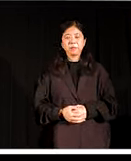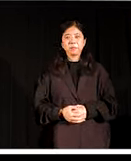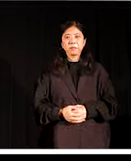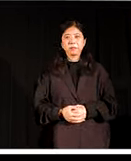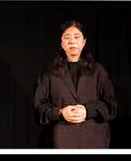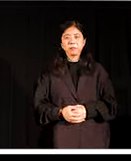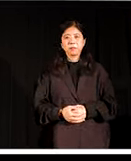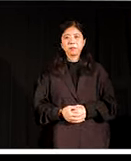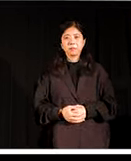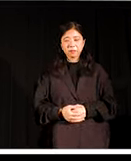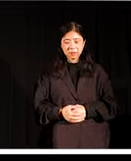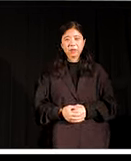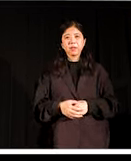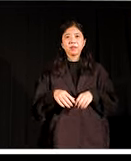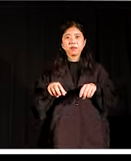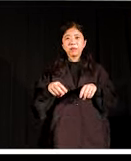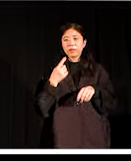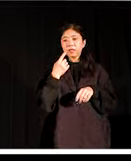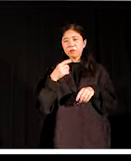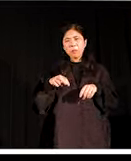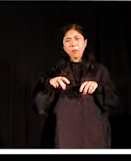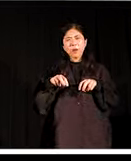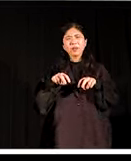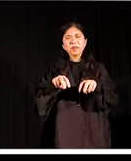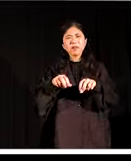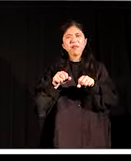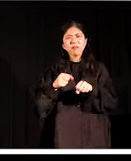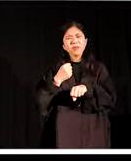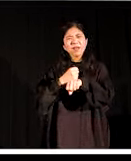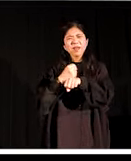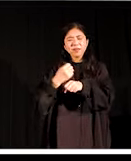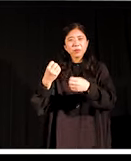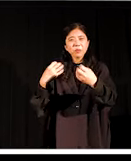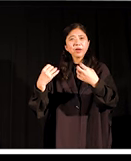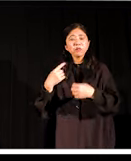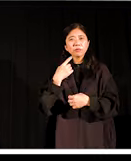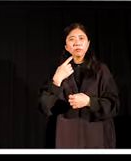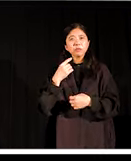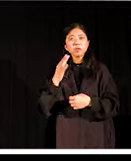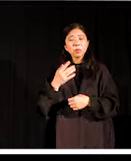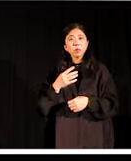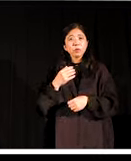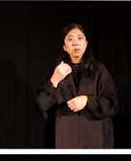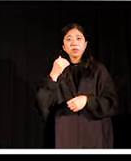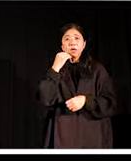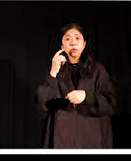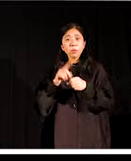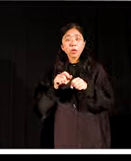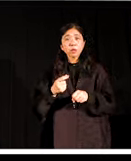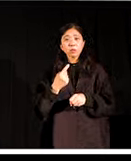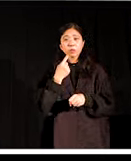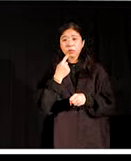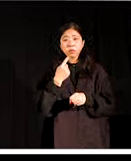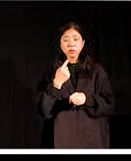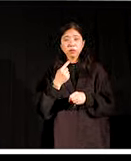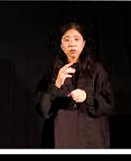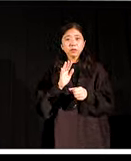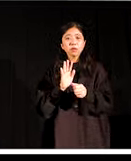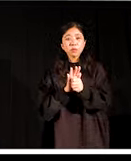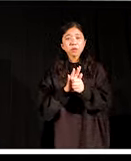最後にやっぱボランティアで私ずっとやってるの大変だねとか言われるんですけどこれ誰のためにやってるかと自分のためなんですねこの人を